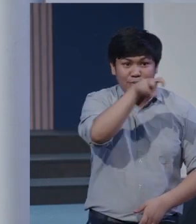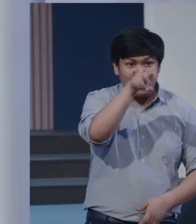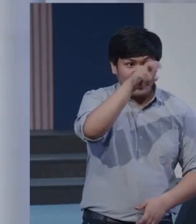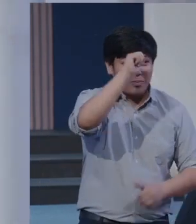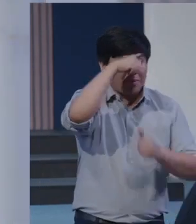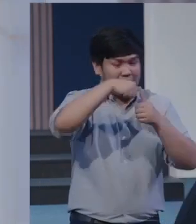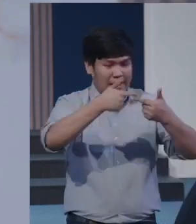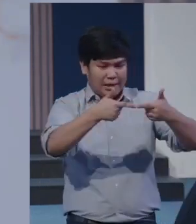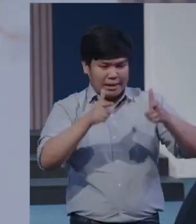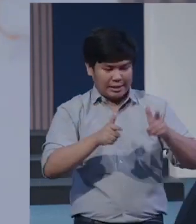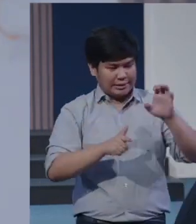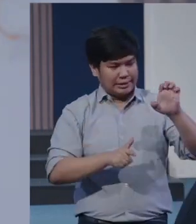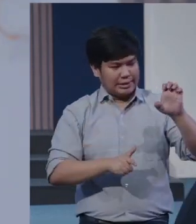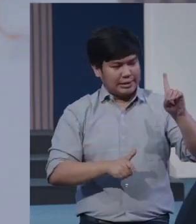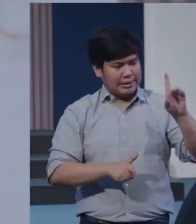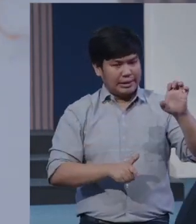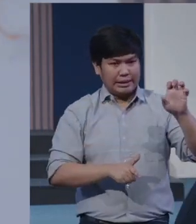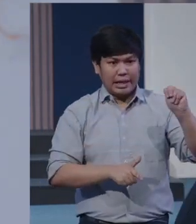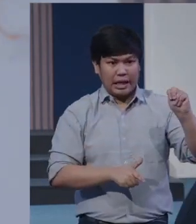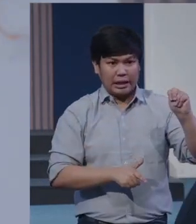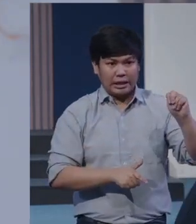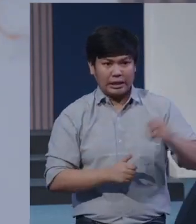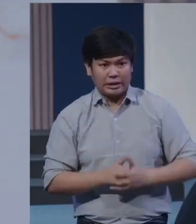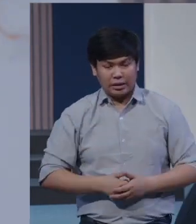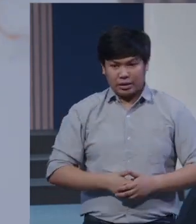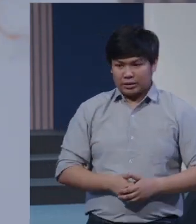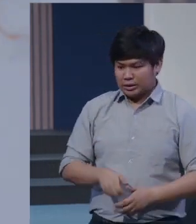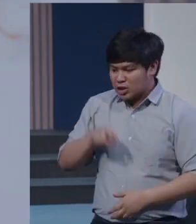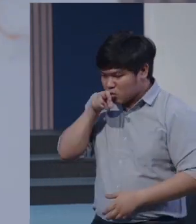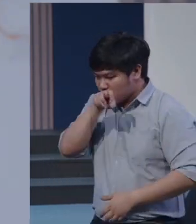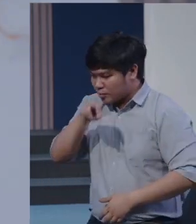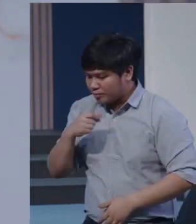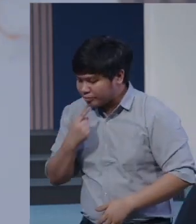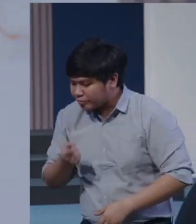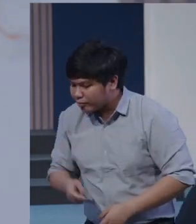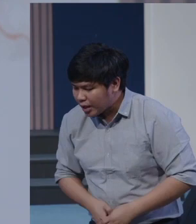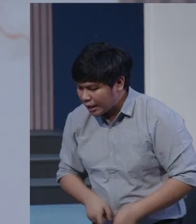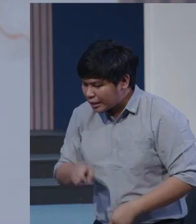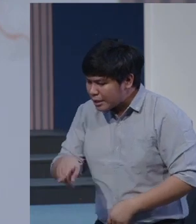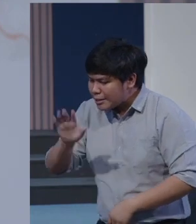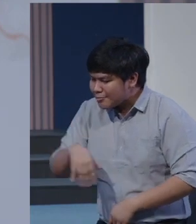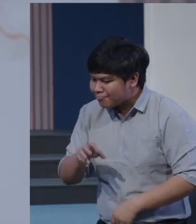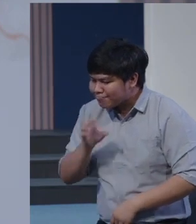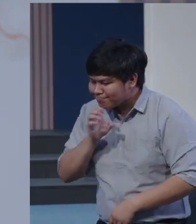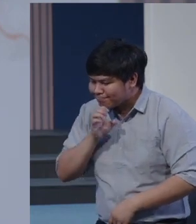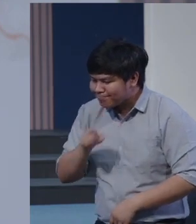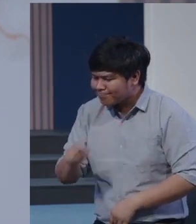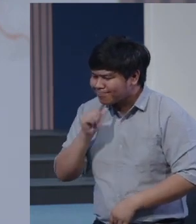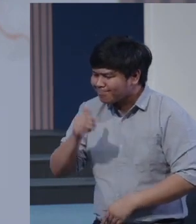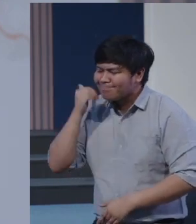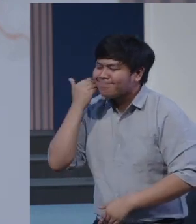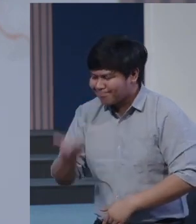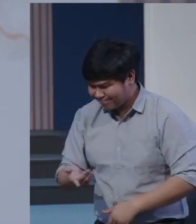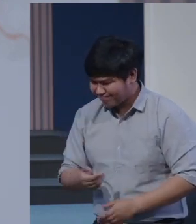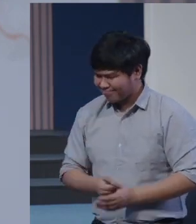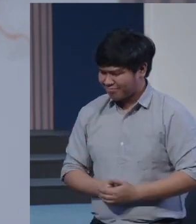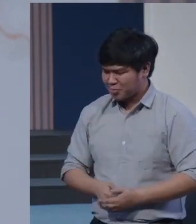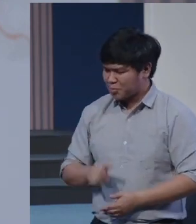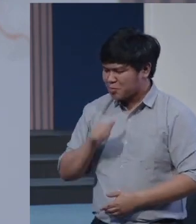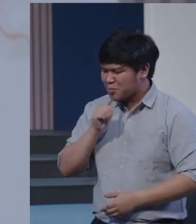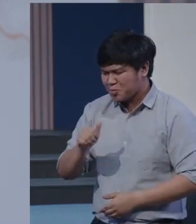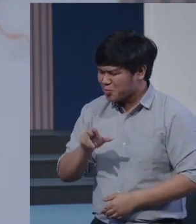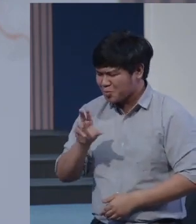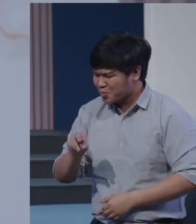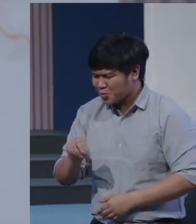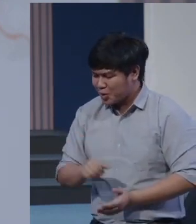eve You shall not eat of the fruit of the tree that is in the midst of the garden Nether shall You Touch it less you die Yun ang sabi ni Eve sa kanya